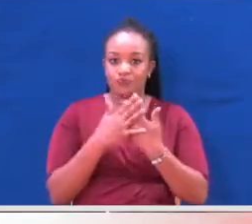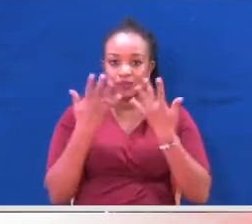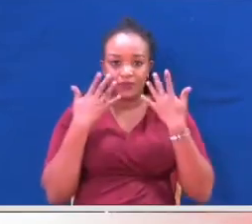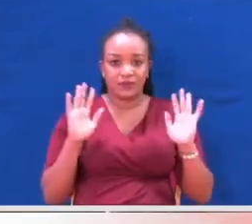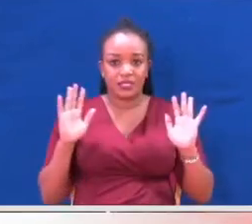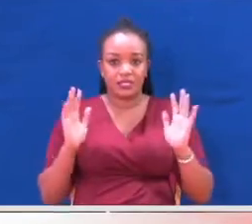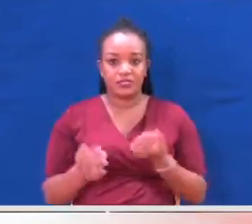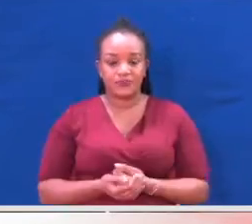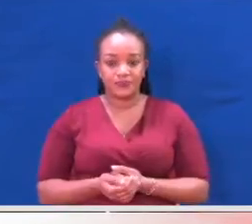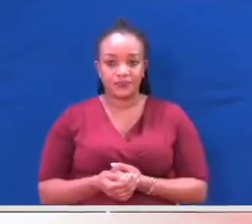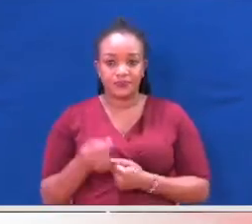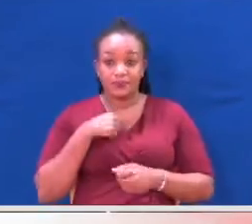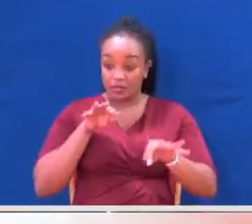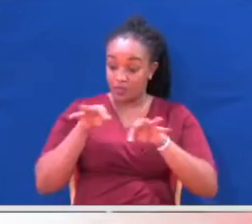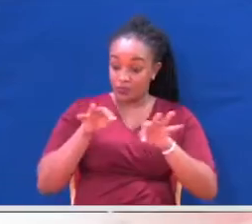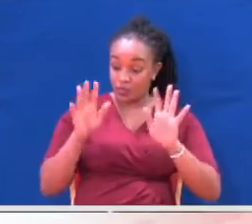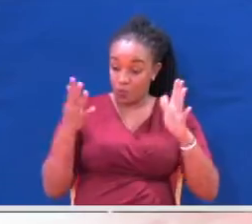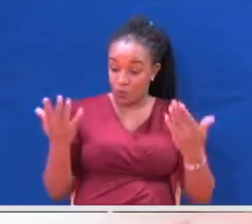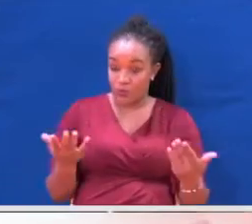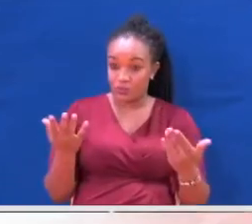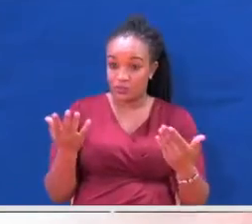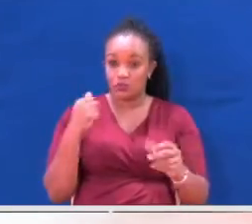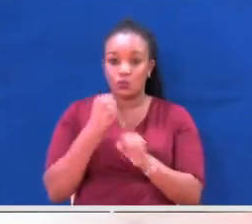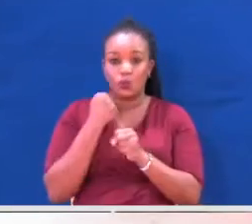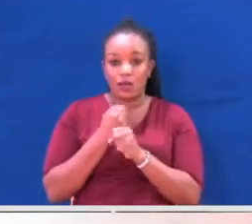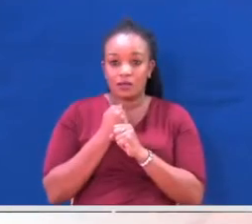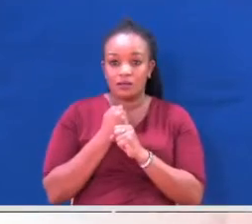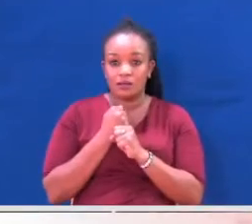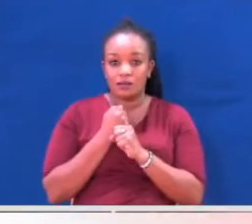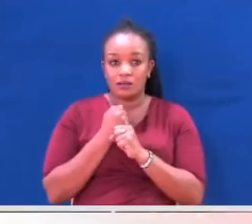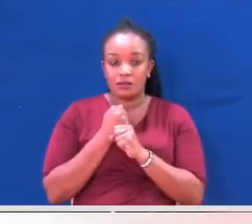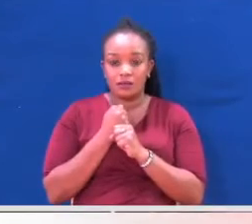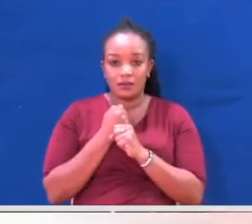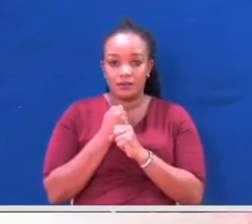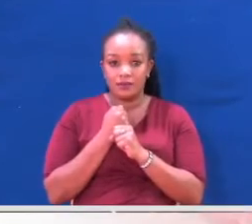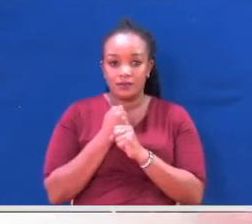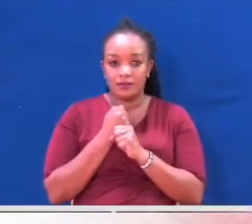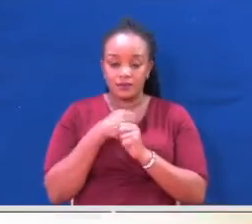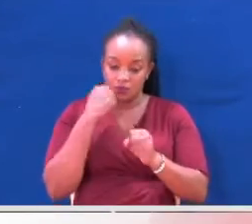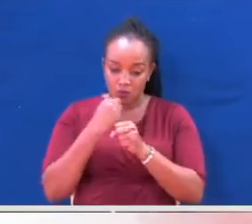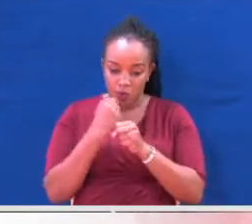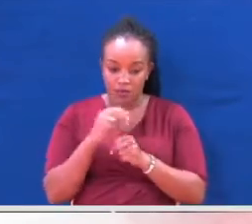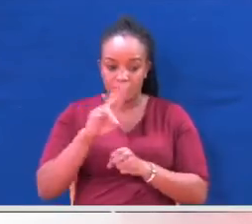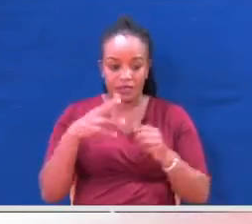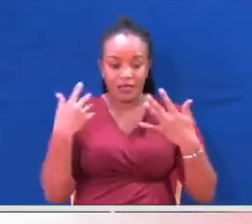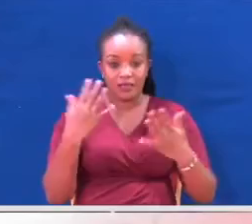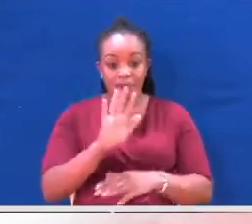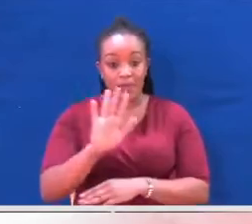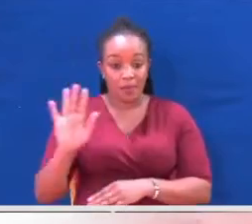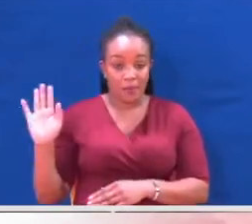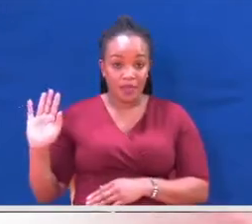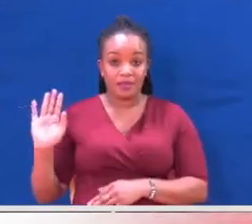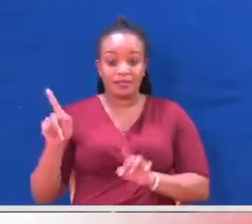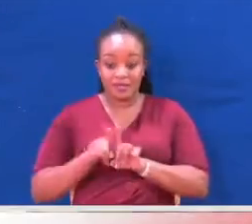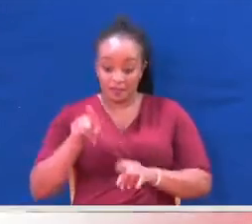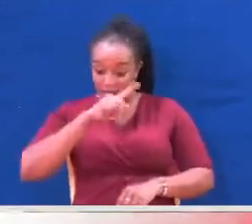Ningewaambia wafanye kazi, maana kutafuta hiyo watapambana na serikali. Wafanye kazi kwa mikono yao, kama vile sisi